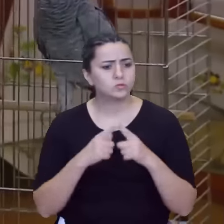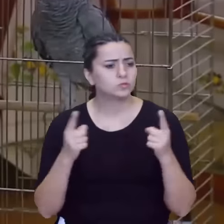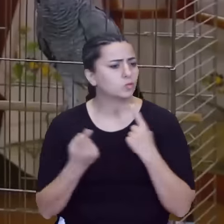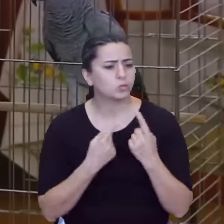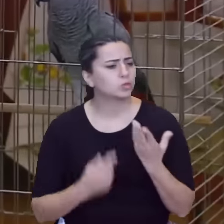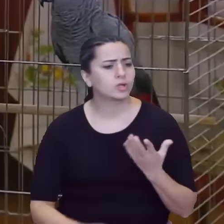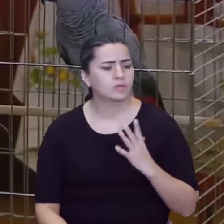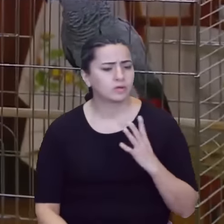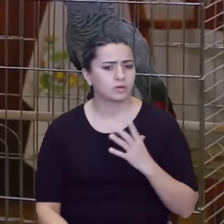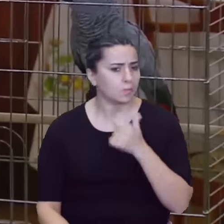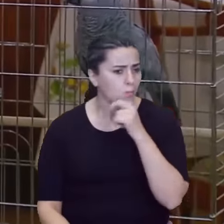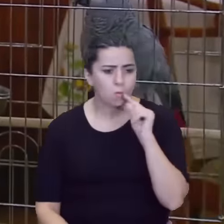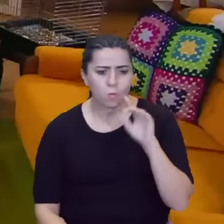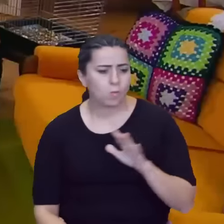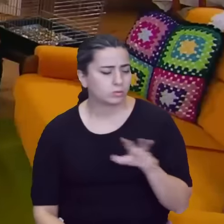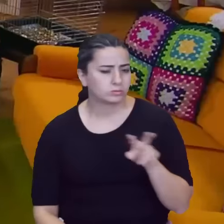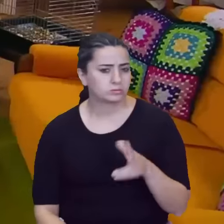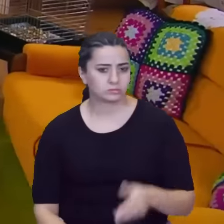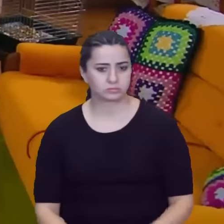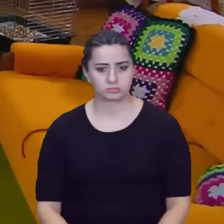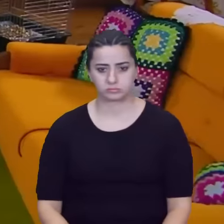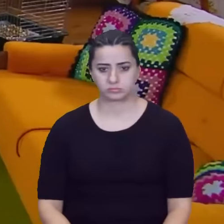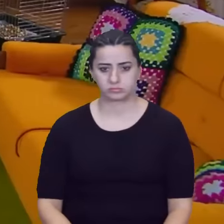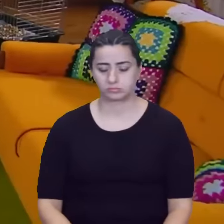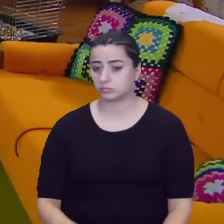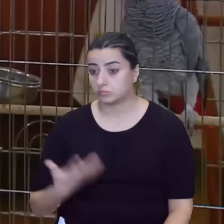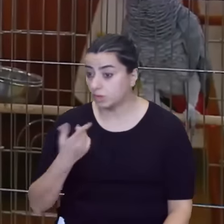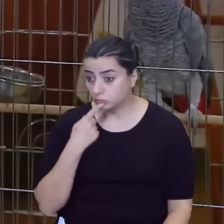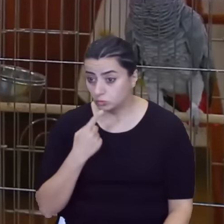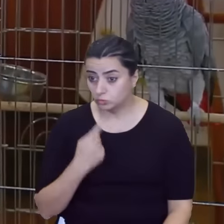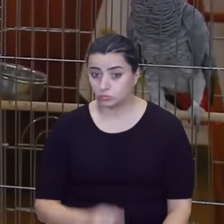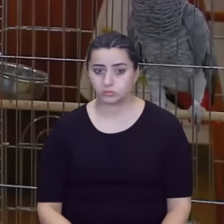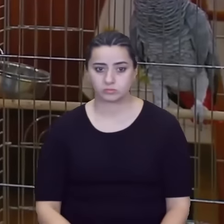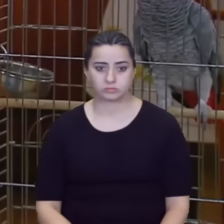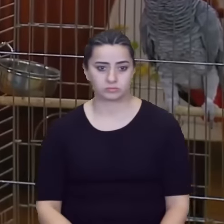uzun? Ha? Baba oğul. Ne mi konuştuk? Evet.